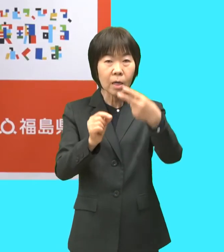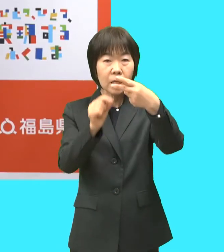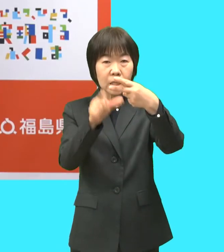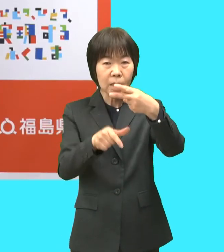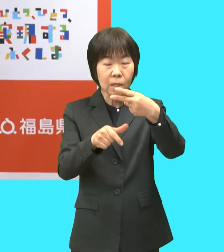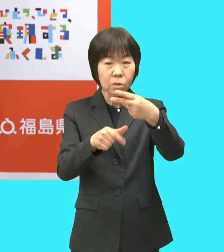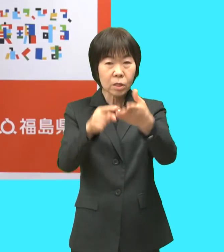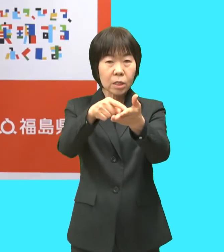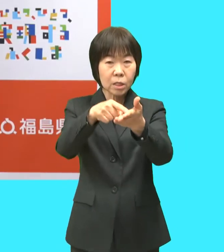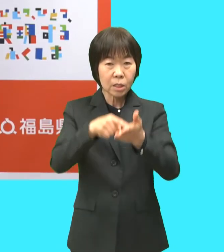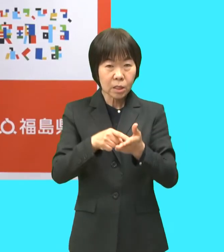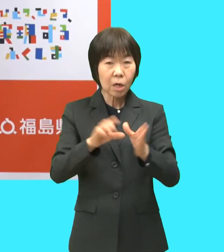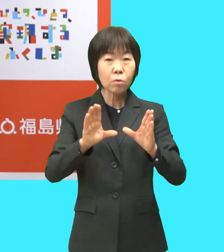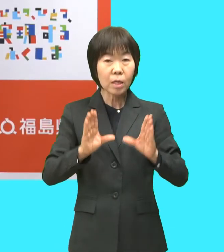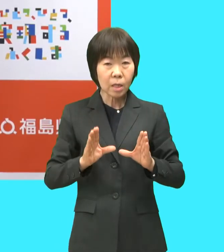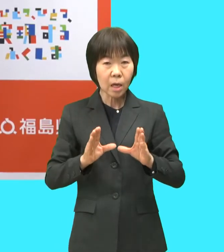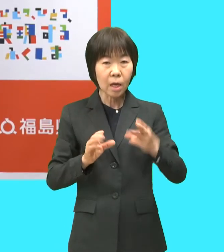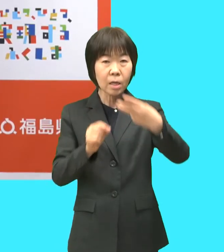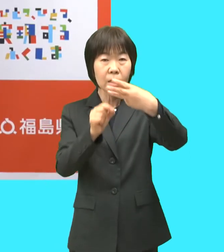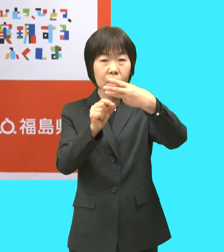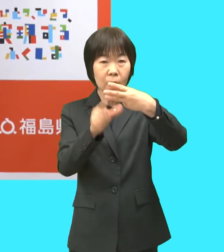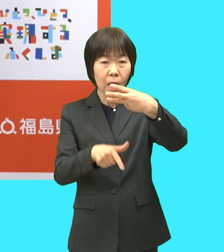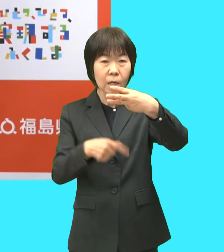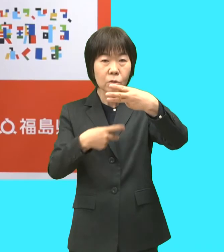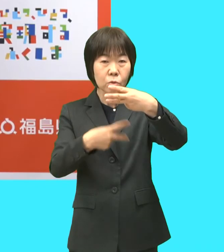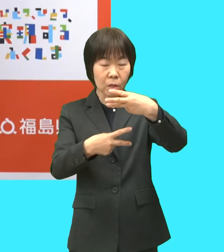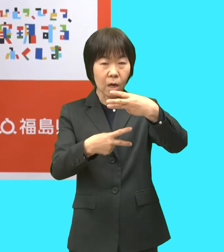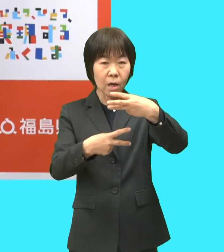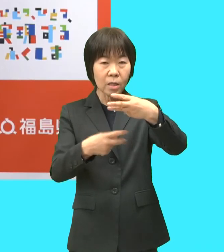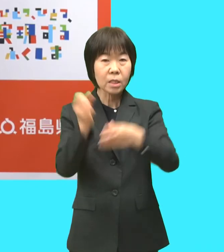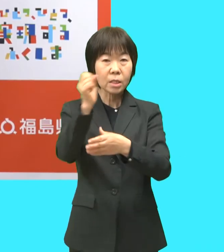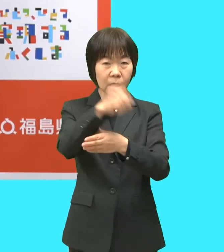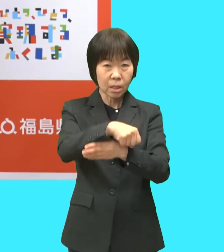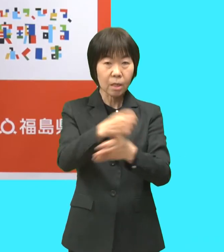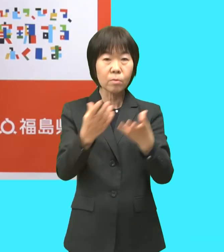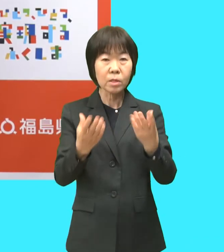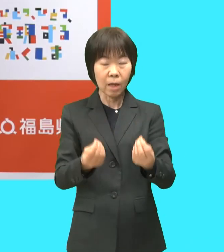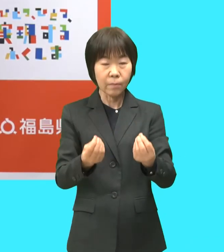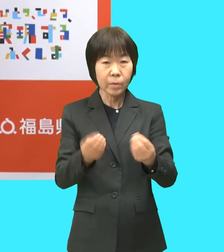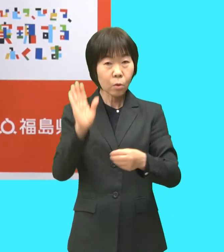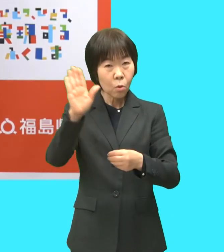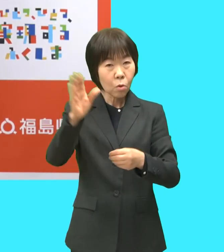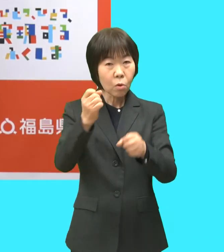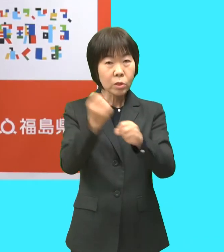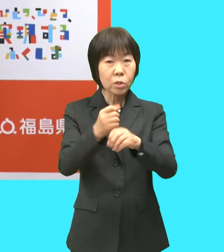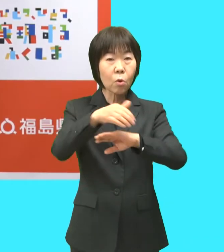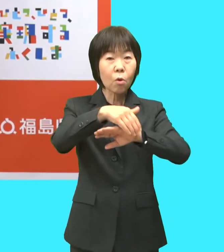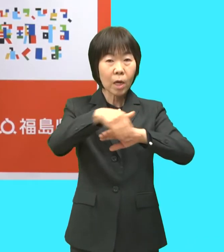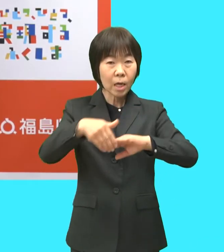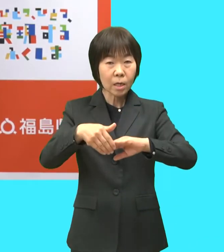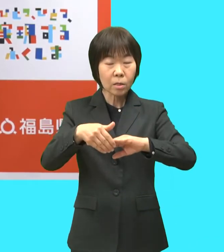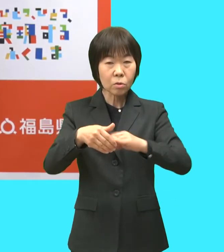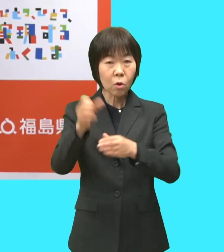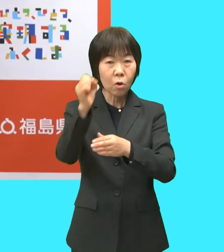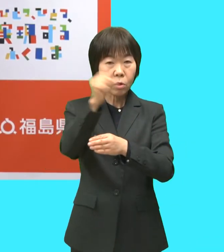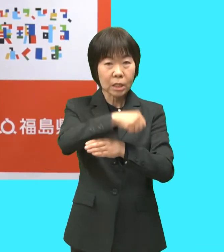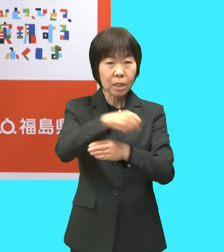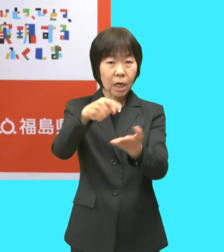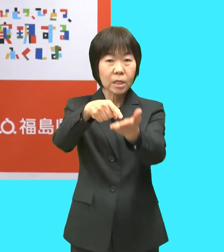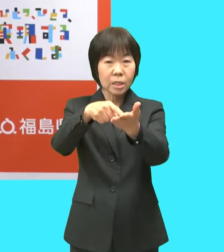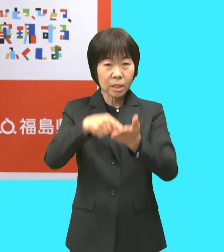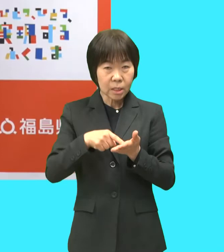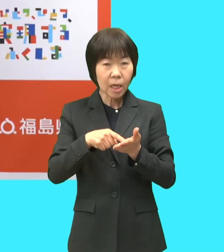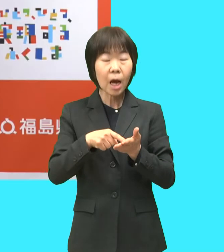をして今月2日に認可をしたところであります。今後事業計画の認可申請がなされ